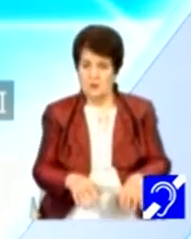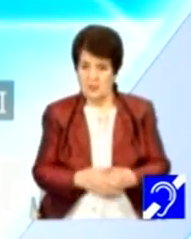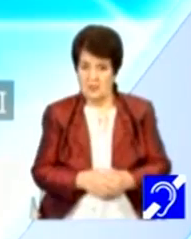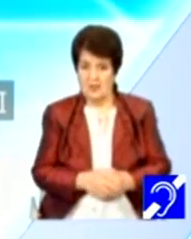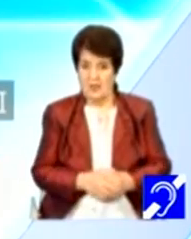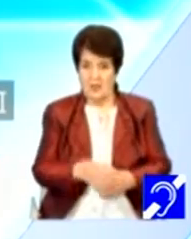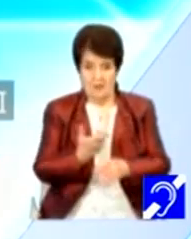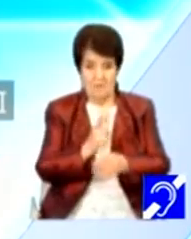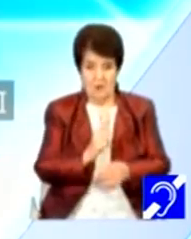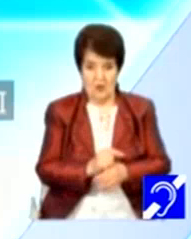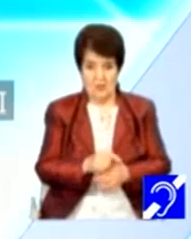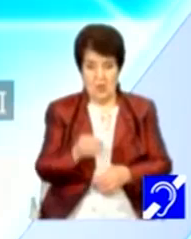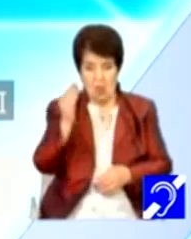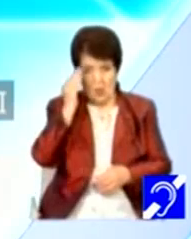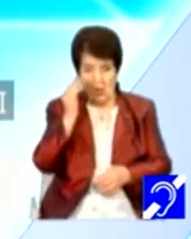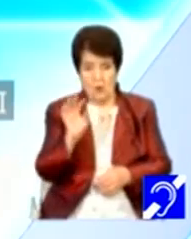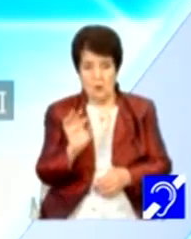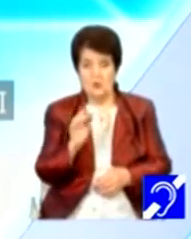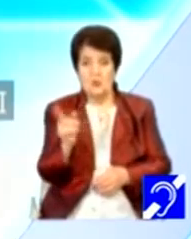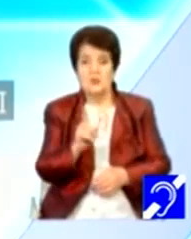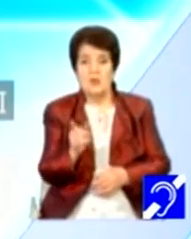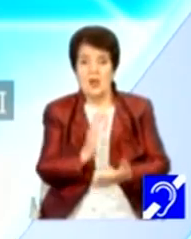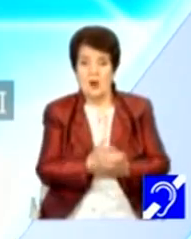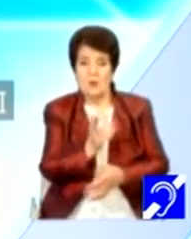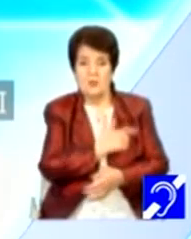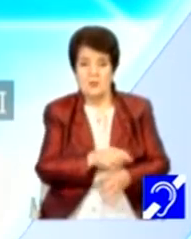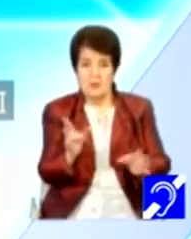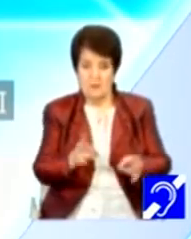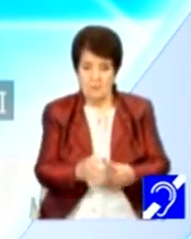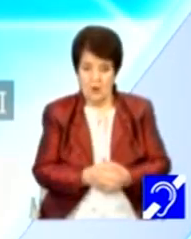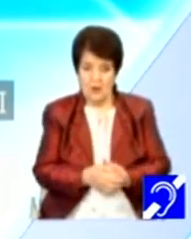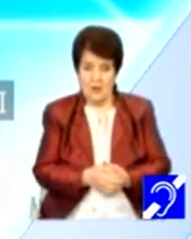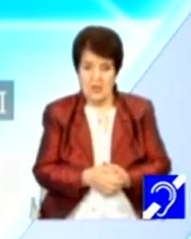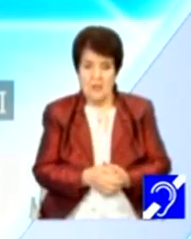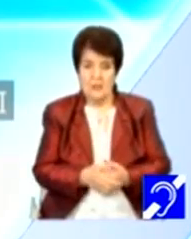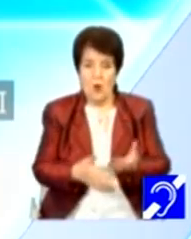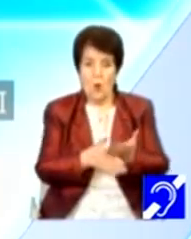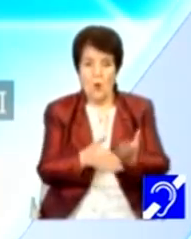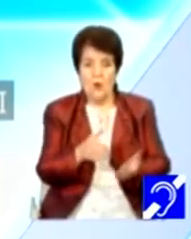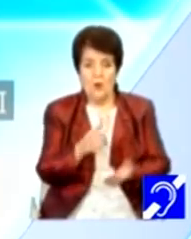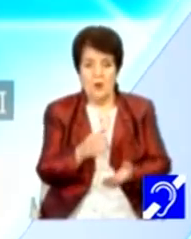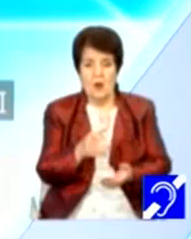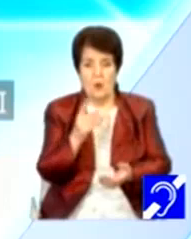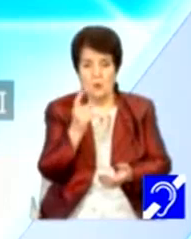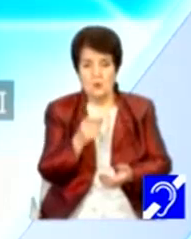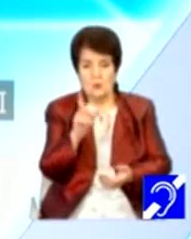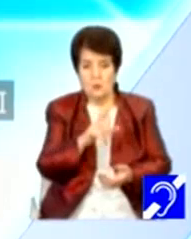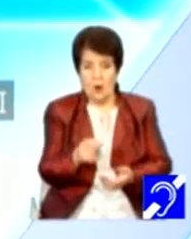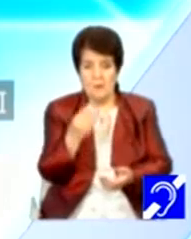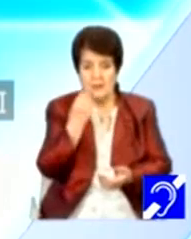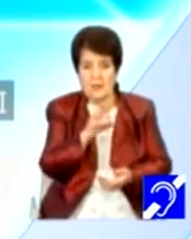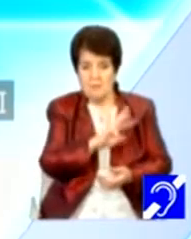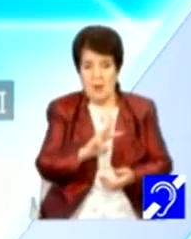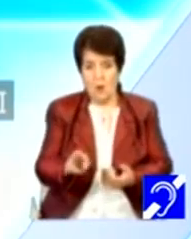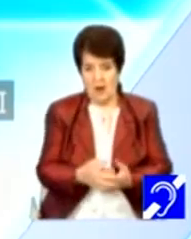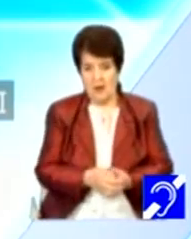e foarte logic. Pentru ce are, de ce are nevoie deputatul de imunitate dacă acum 101 oameni, cei mai buni din